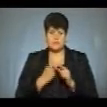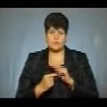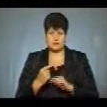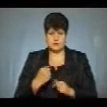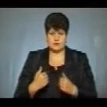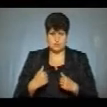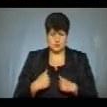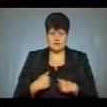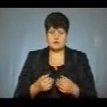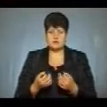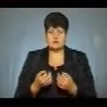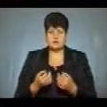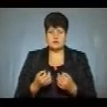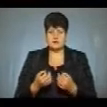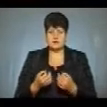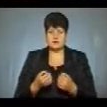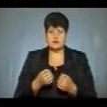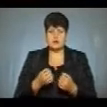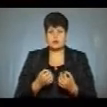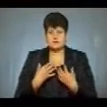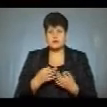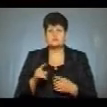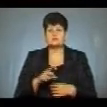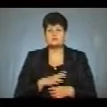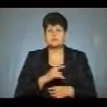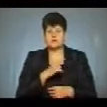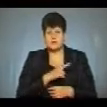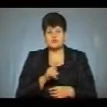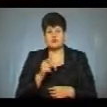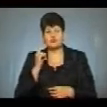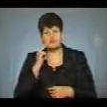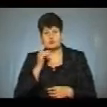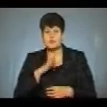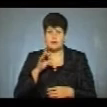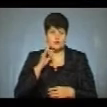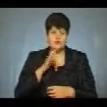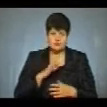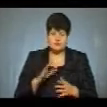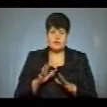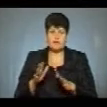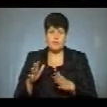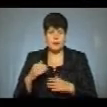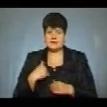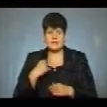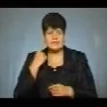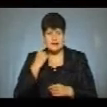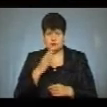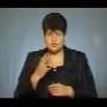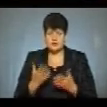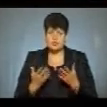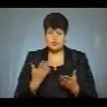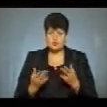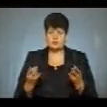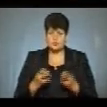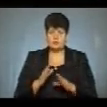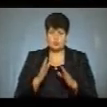нас і говорять, що там відбулося, чому не почули, чи почули, чи не почули, в яких моментах нас не почули. Якщо потрібно